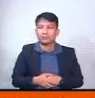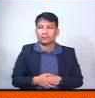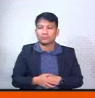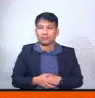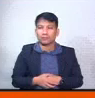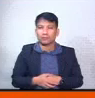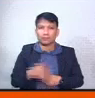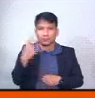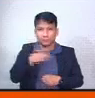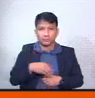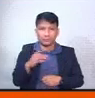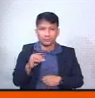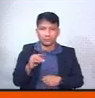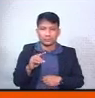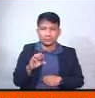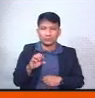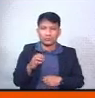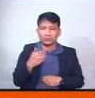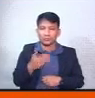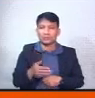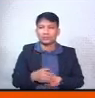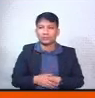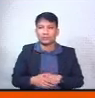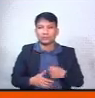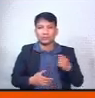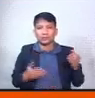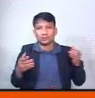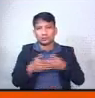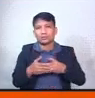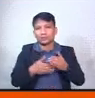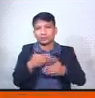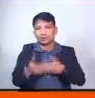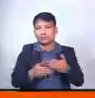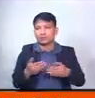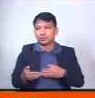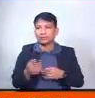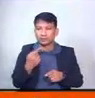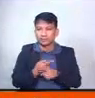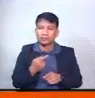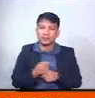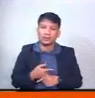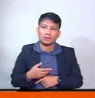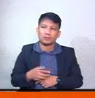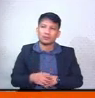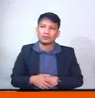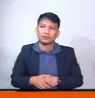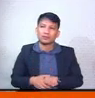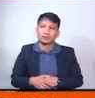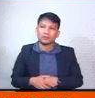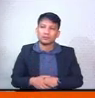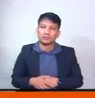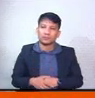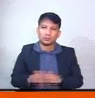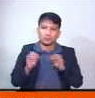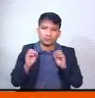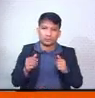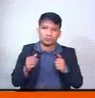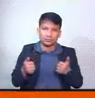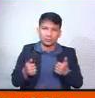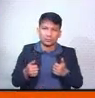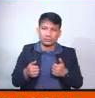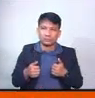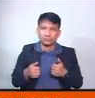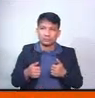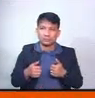Mas maganda po siguro, sir. Ilagay nila sa maayos na perspektibo. Opo, sir. Ganun lang po, sir. Po ba, sir?